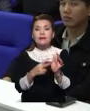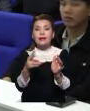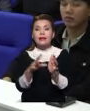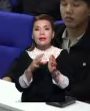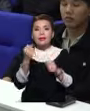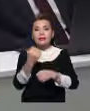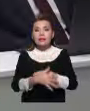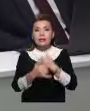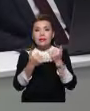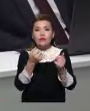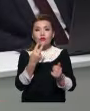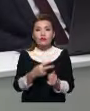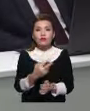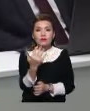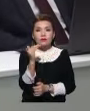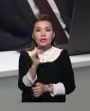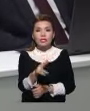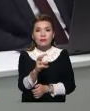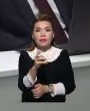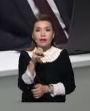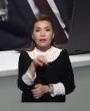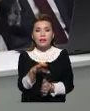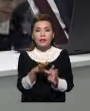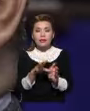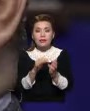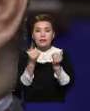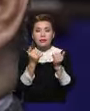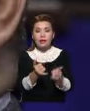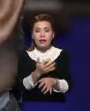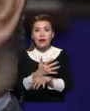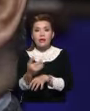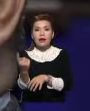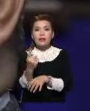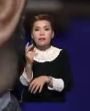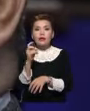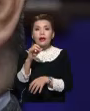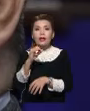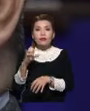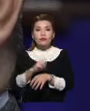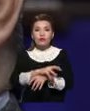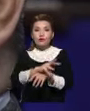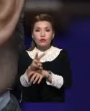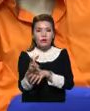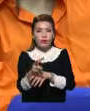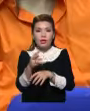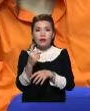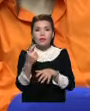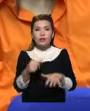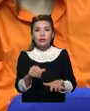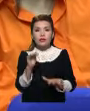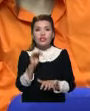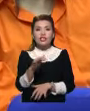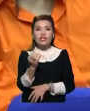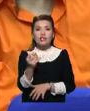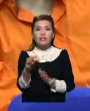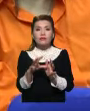электростанций смогут дать до 25 тысяч мегаватт электроэнергии, тогда как один блок АЭС обеспечить до 1500 мегаватт